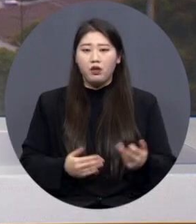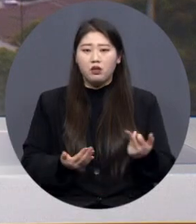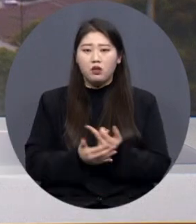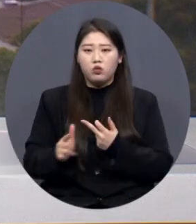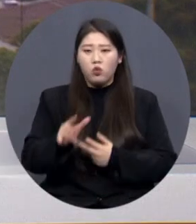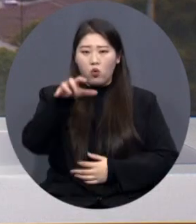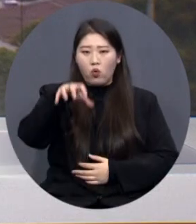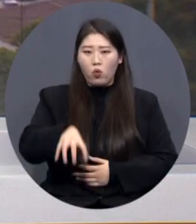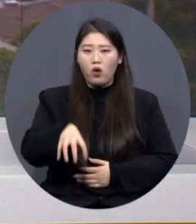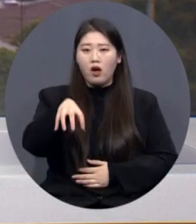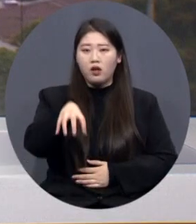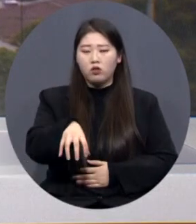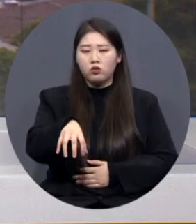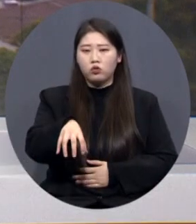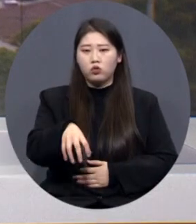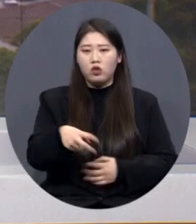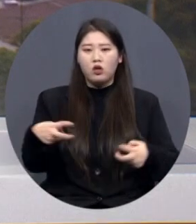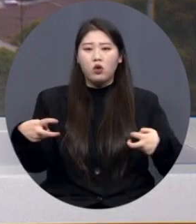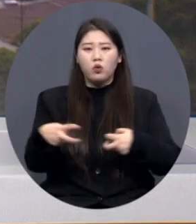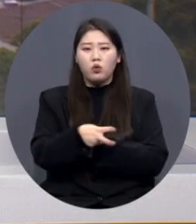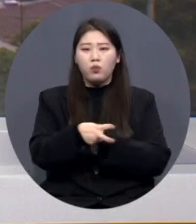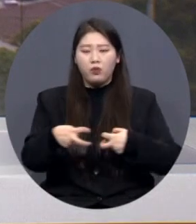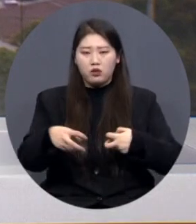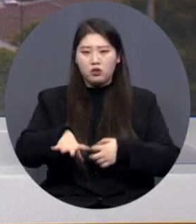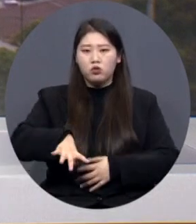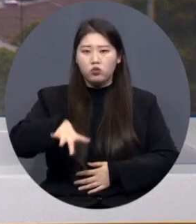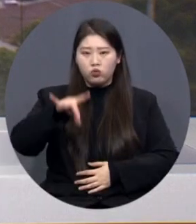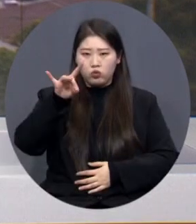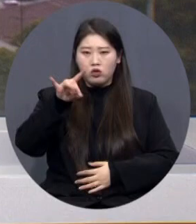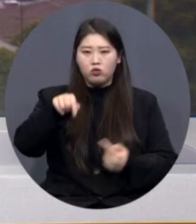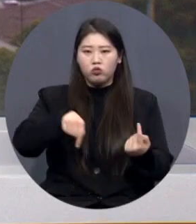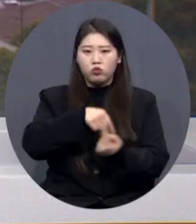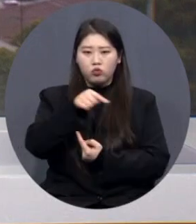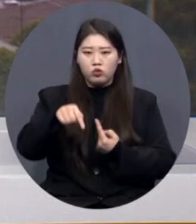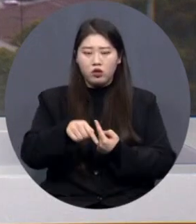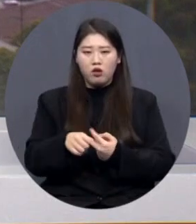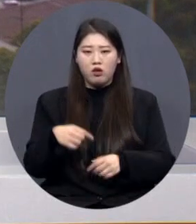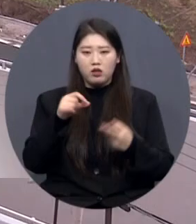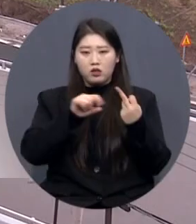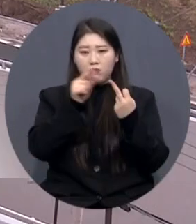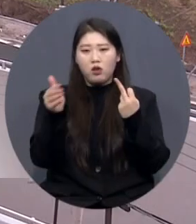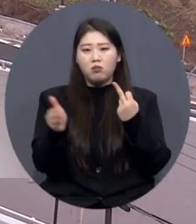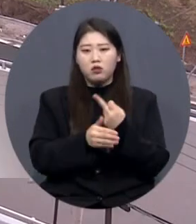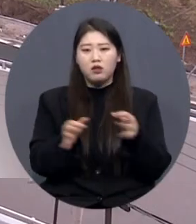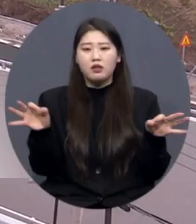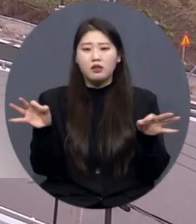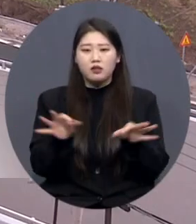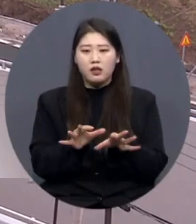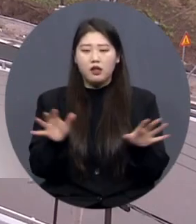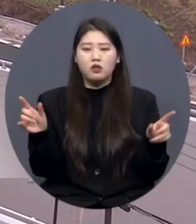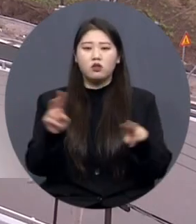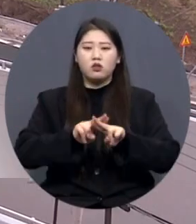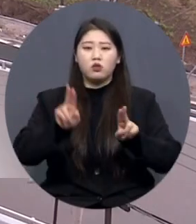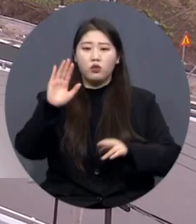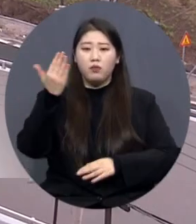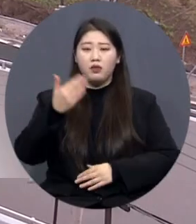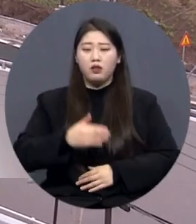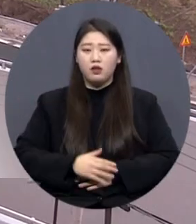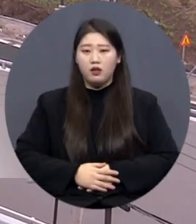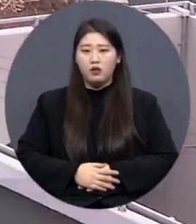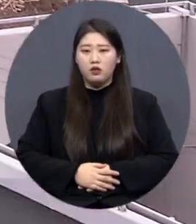제주 공항 입구 대중교통 우선차로 운영이 다음 달부터 일시 해제됩니다. 제주도는 지하차도 개설